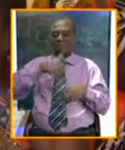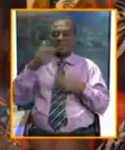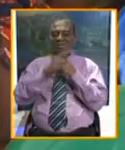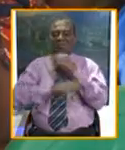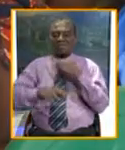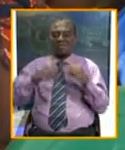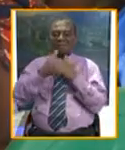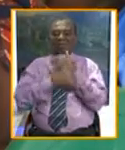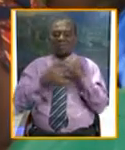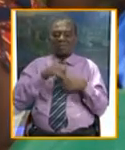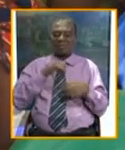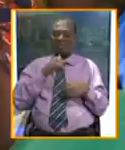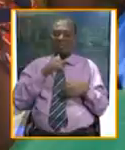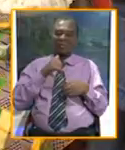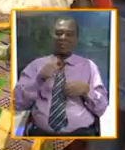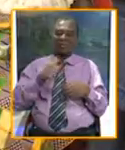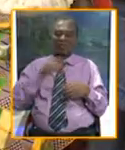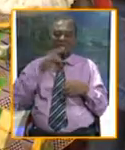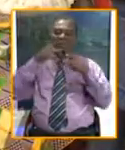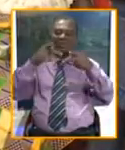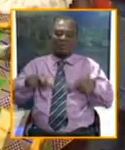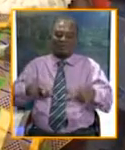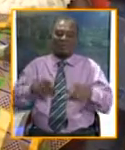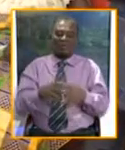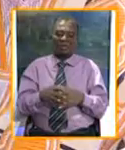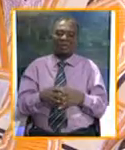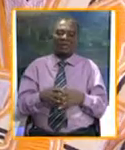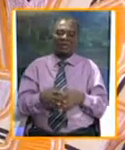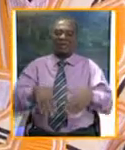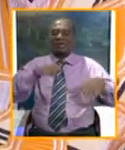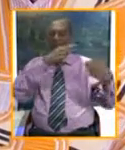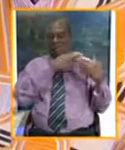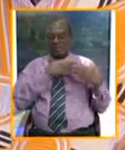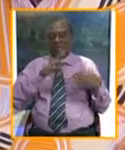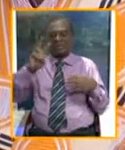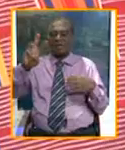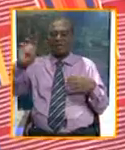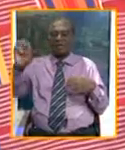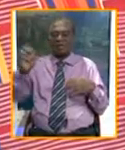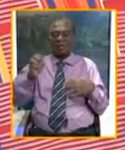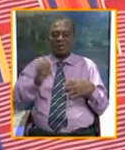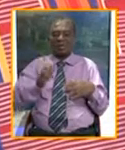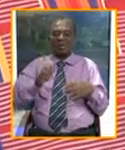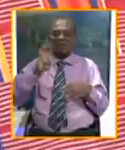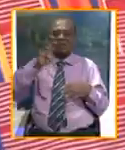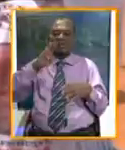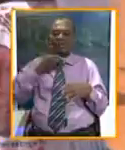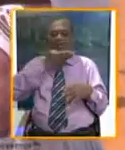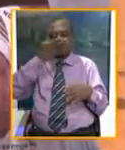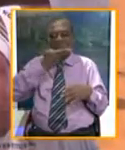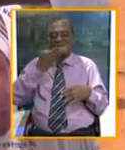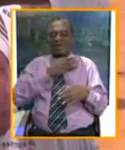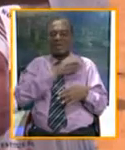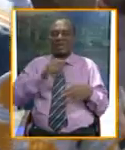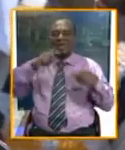du pays n'ont pas voulu se faire compter cette intronisation. Des chefs Oué, Bété, Malinké, Akan et